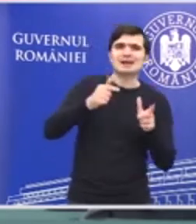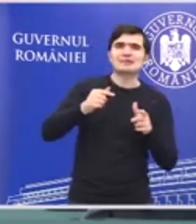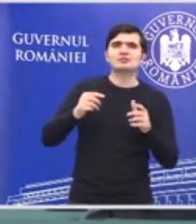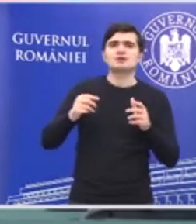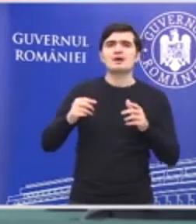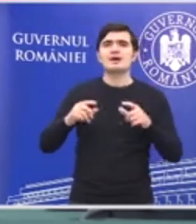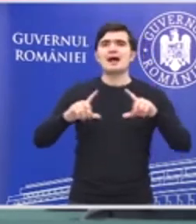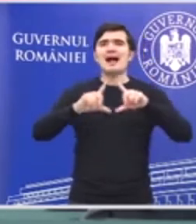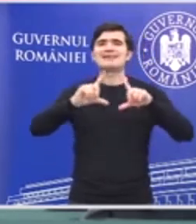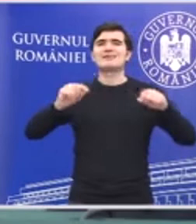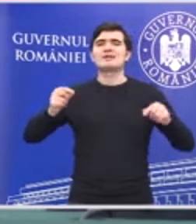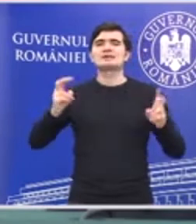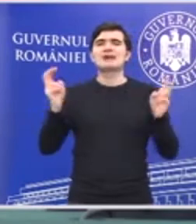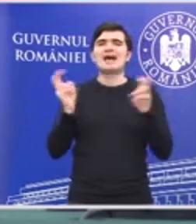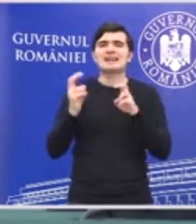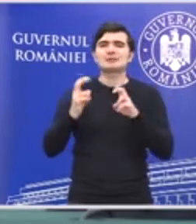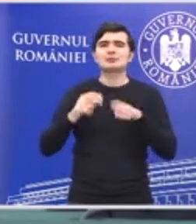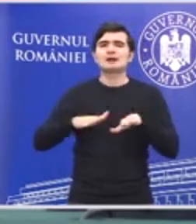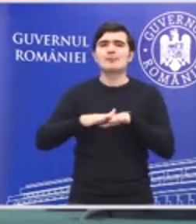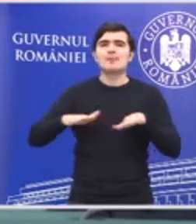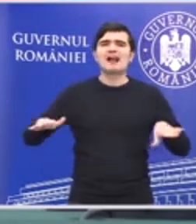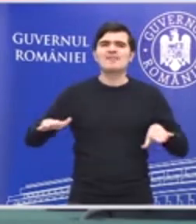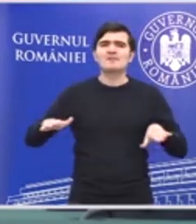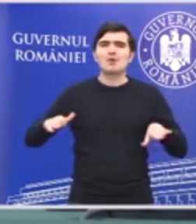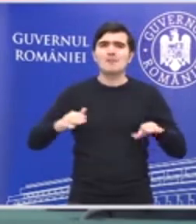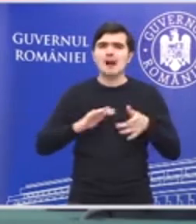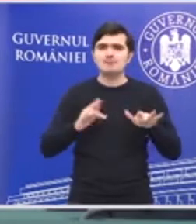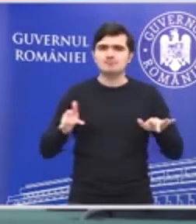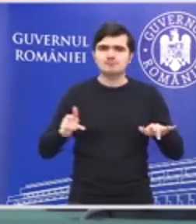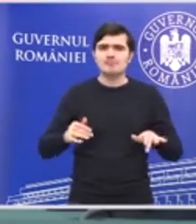electronică a adeverinței direct de pe platformă